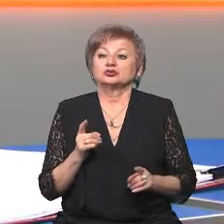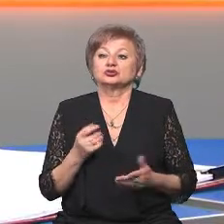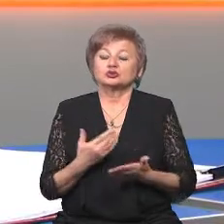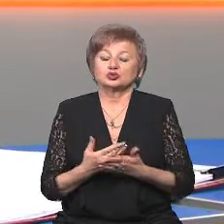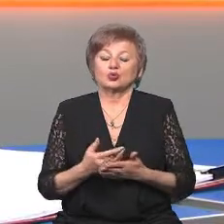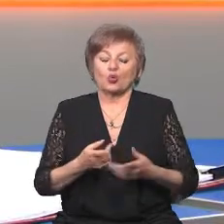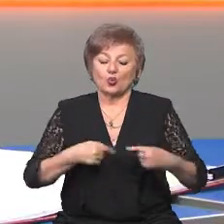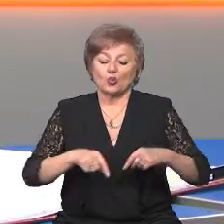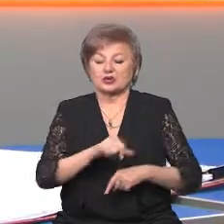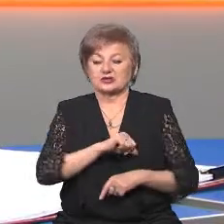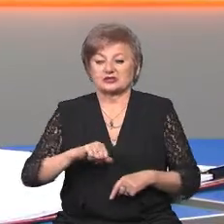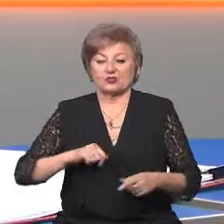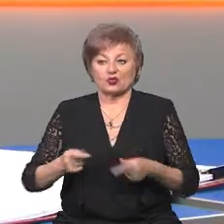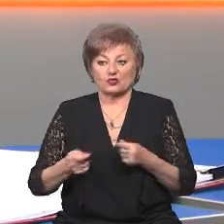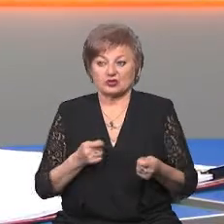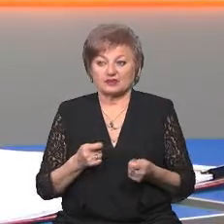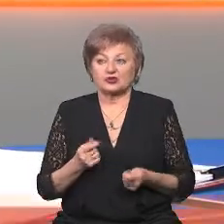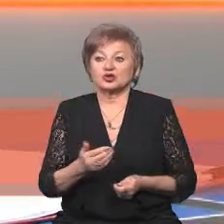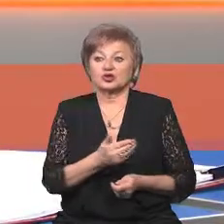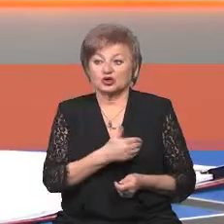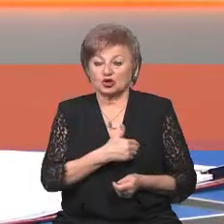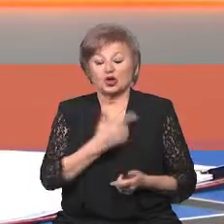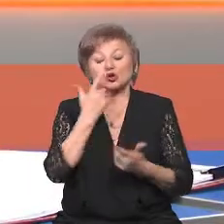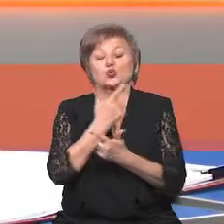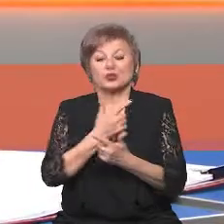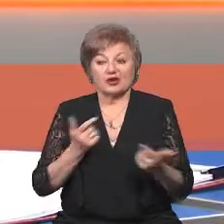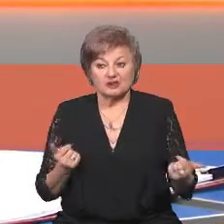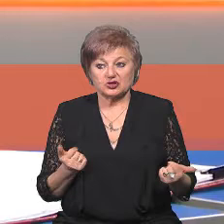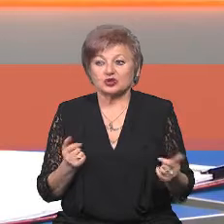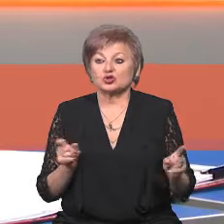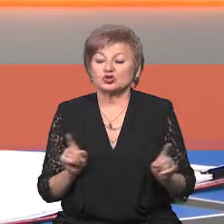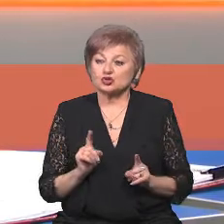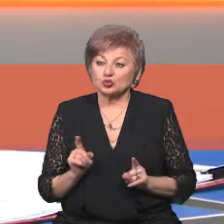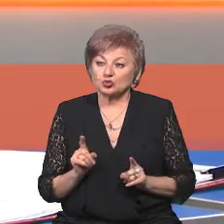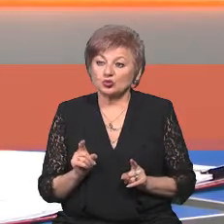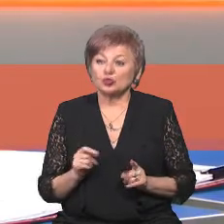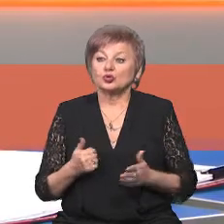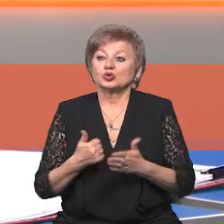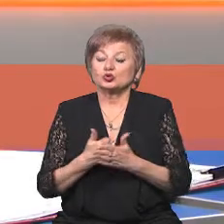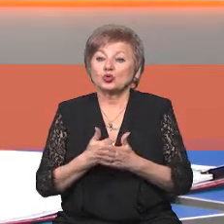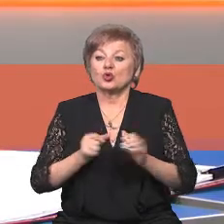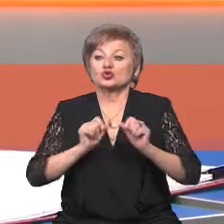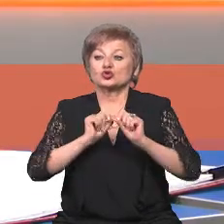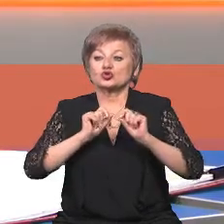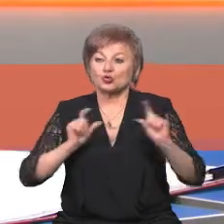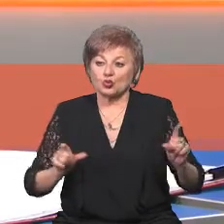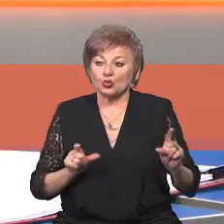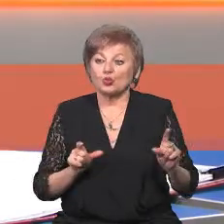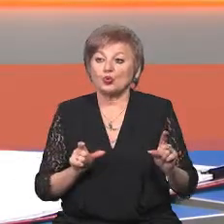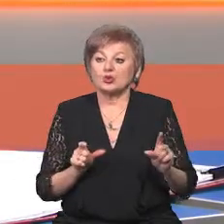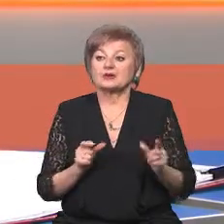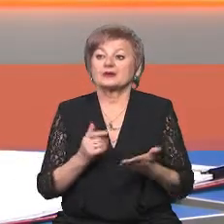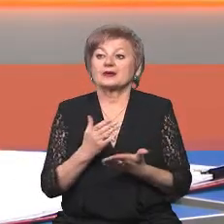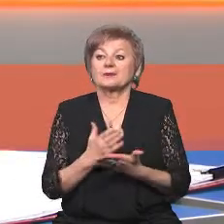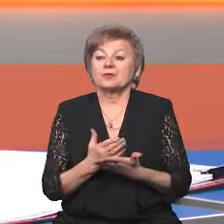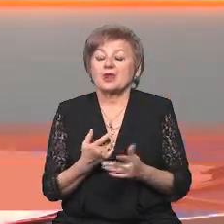місцевого самоврядування. І все ж таки я хочу наголосити, що до закладу освіти головна їх місія – це